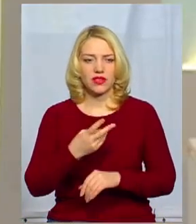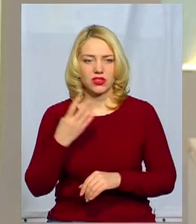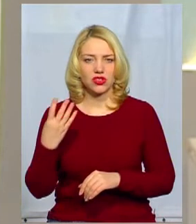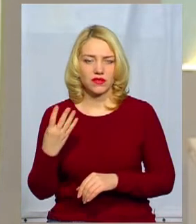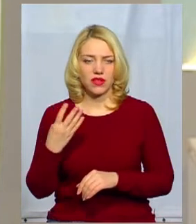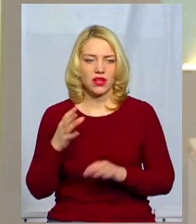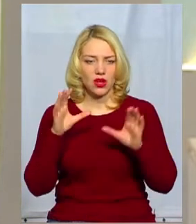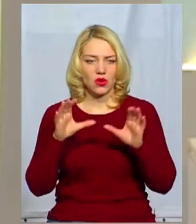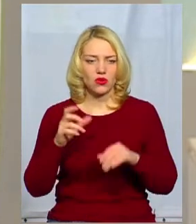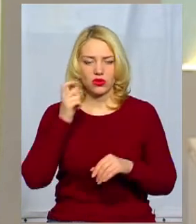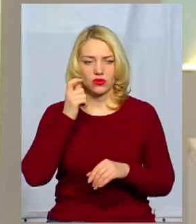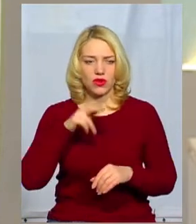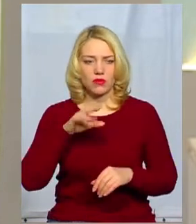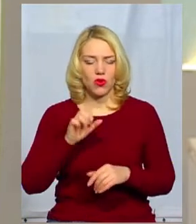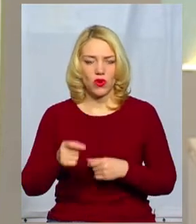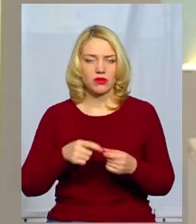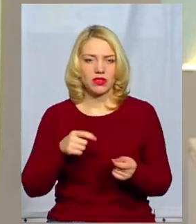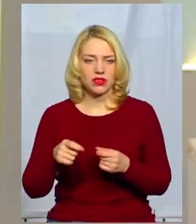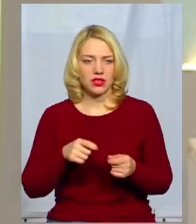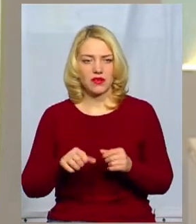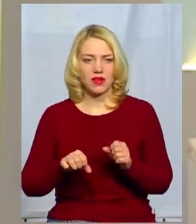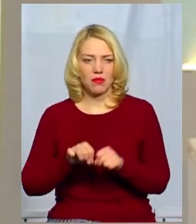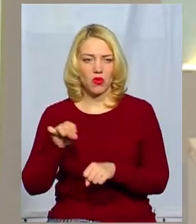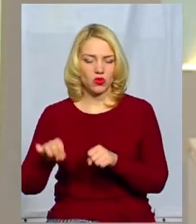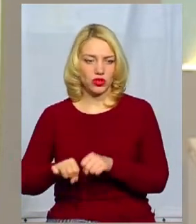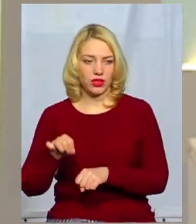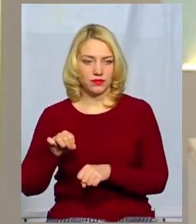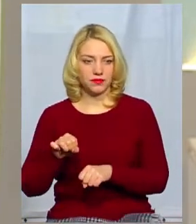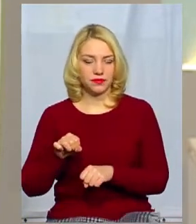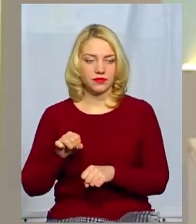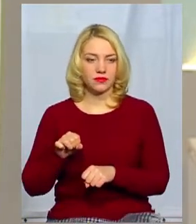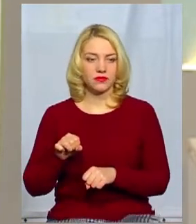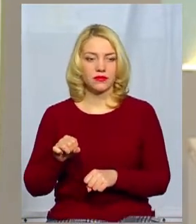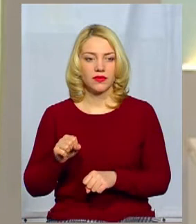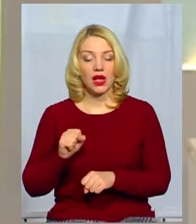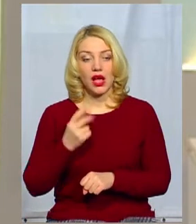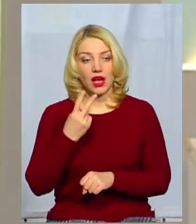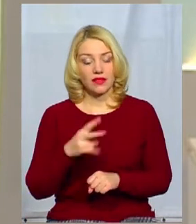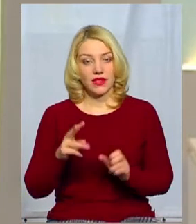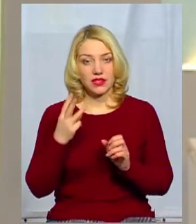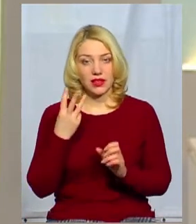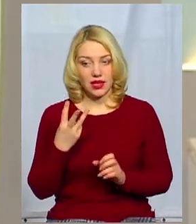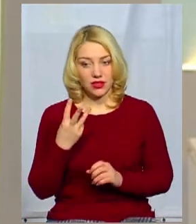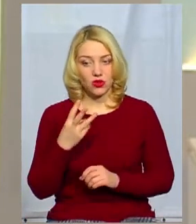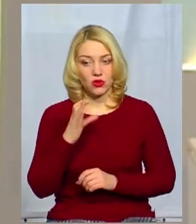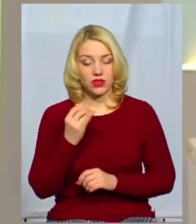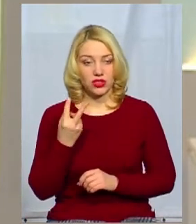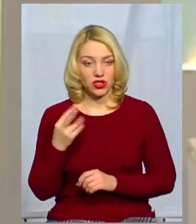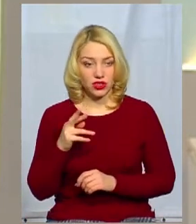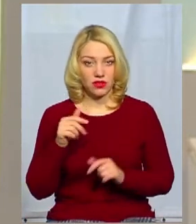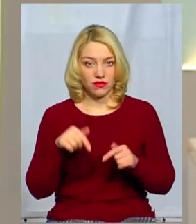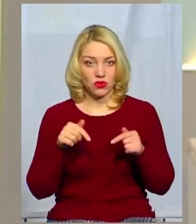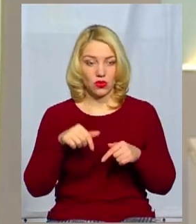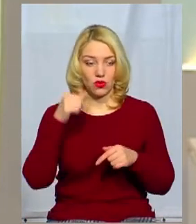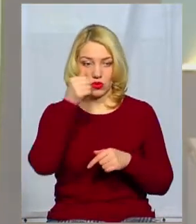124 Кодексу України про адміністративні правопорушення. А 23 січня, уже